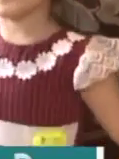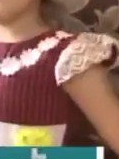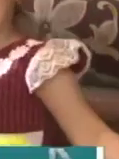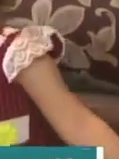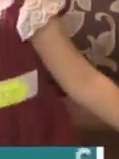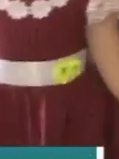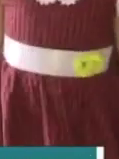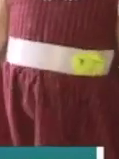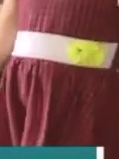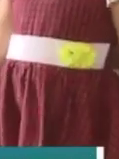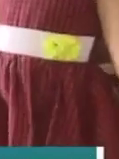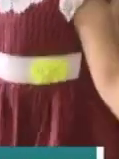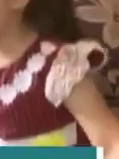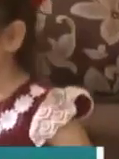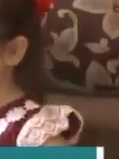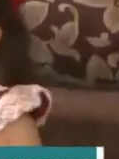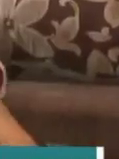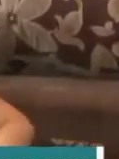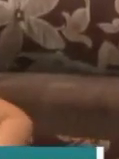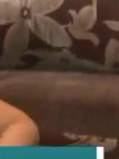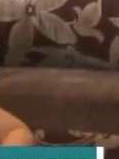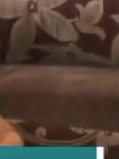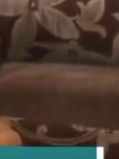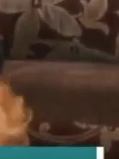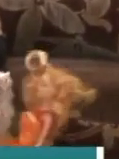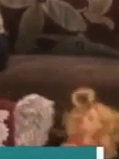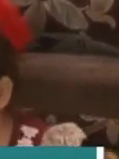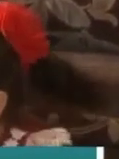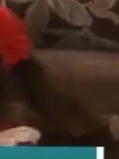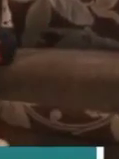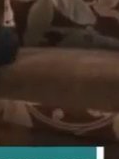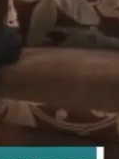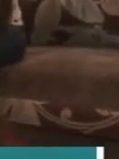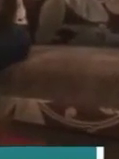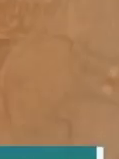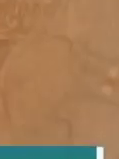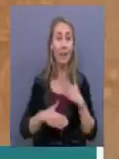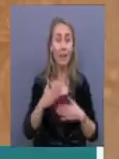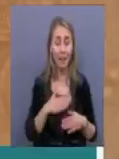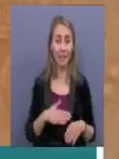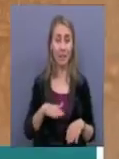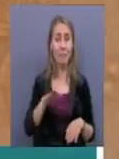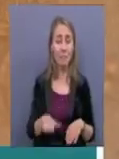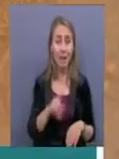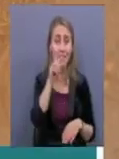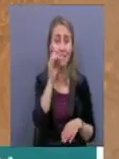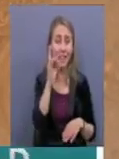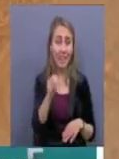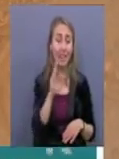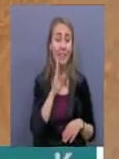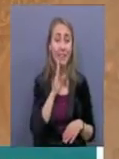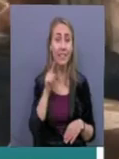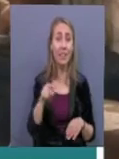Тұрып көшет. Қалай келеді? Зеренің қуанышы кешелі бері қойнына сияр емес. Күн бұрын бұл үйдің кішкентай